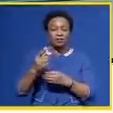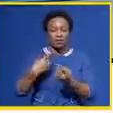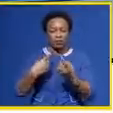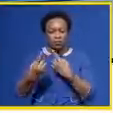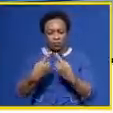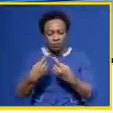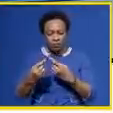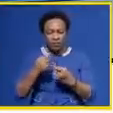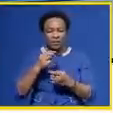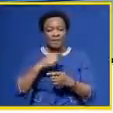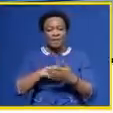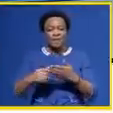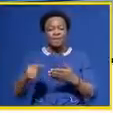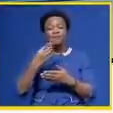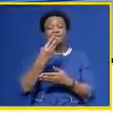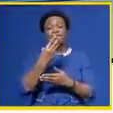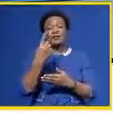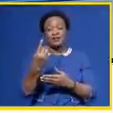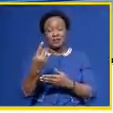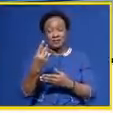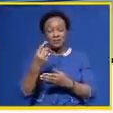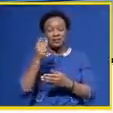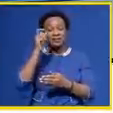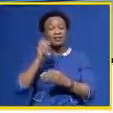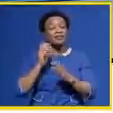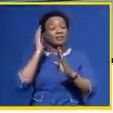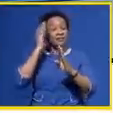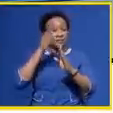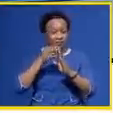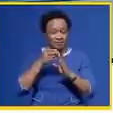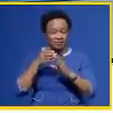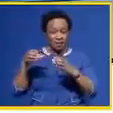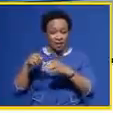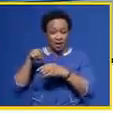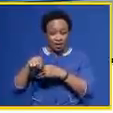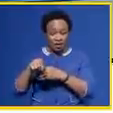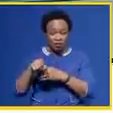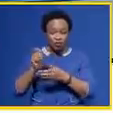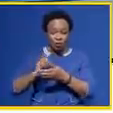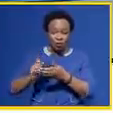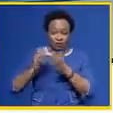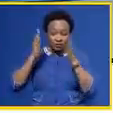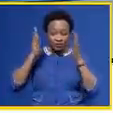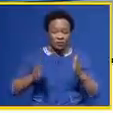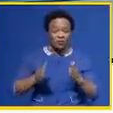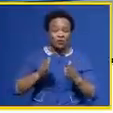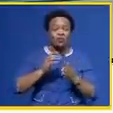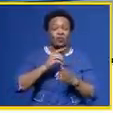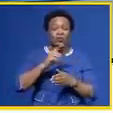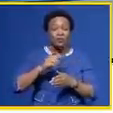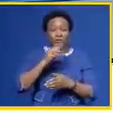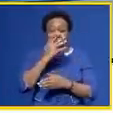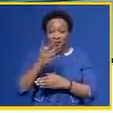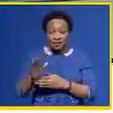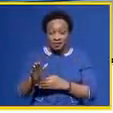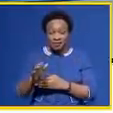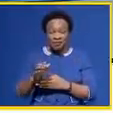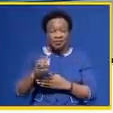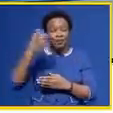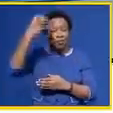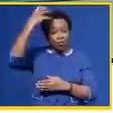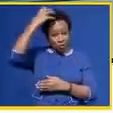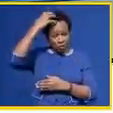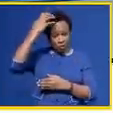majina 32 ya watiania. Kikao hicho kimefanyika ofisi kuu ya CCM Zanzibar, Kisiwandui mjini Unguja,